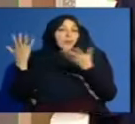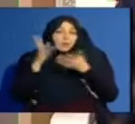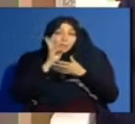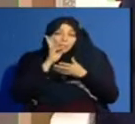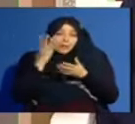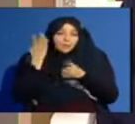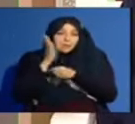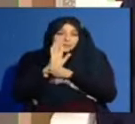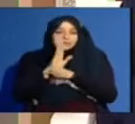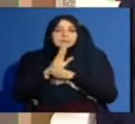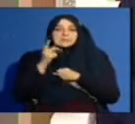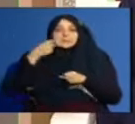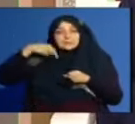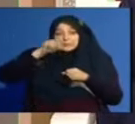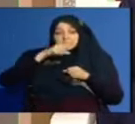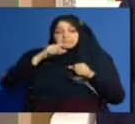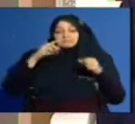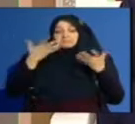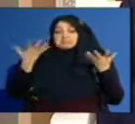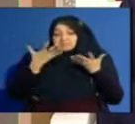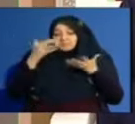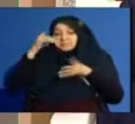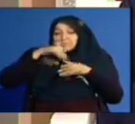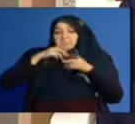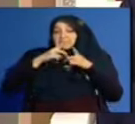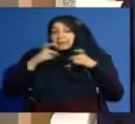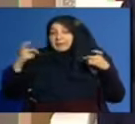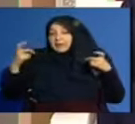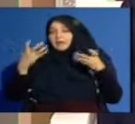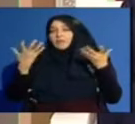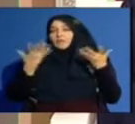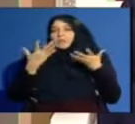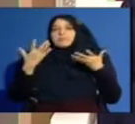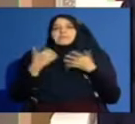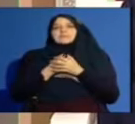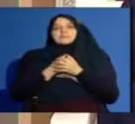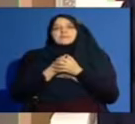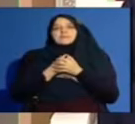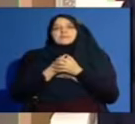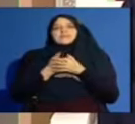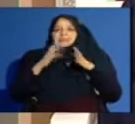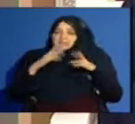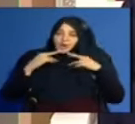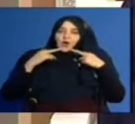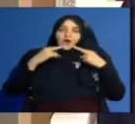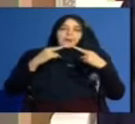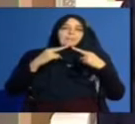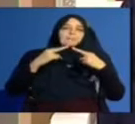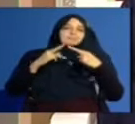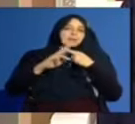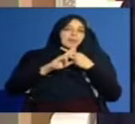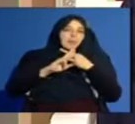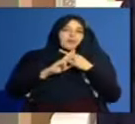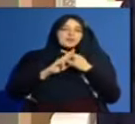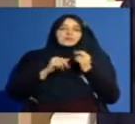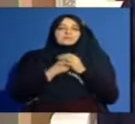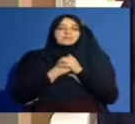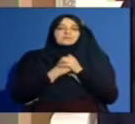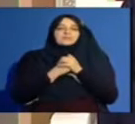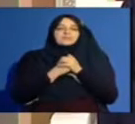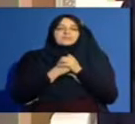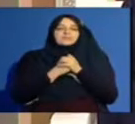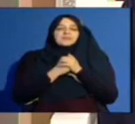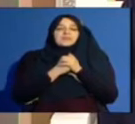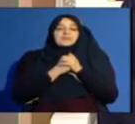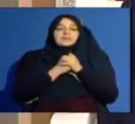ونزاعاتكم، نتمعن في أدق تفاصيلها، ونعود إليكم مرة أخرى للالتزام بهذه